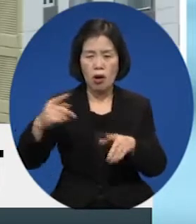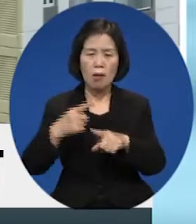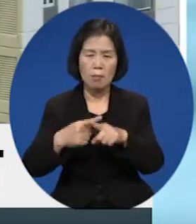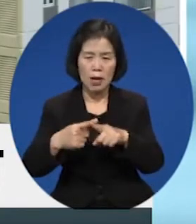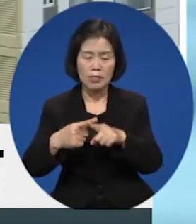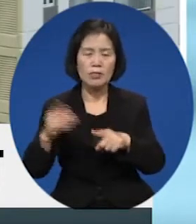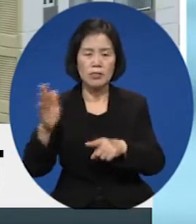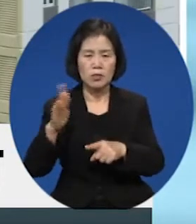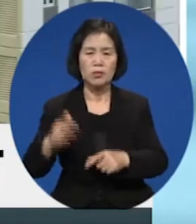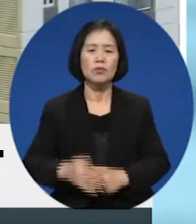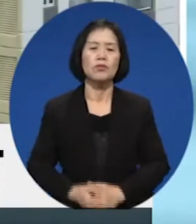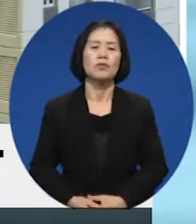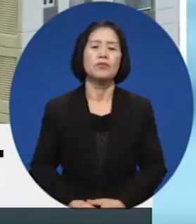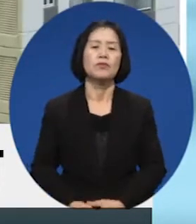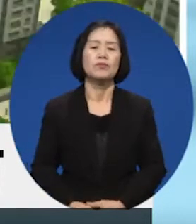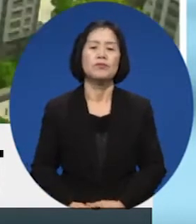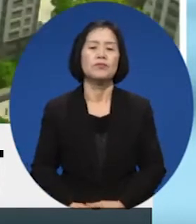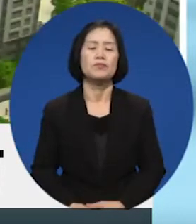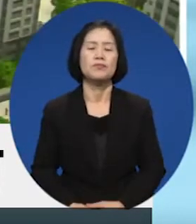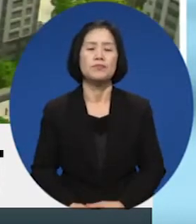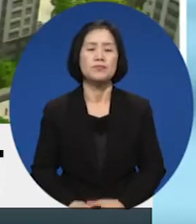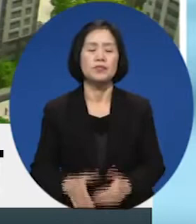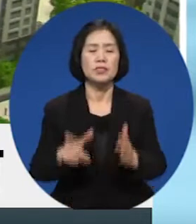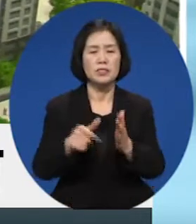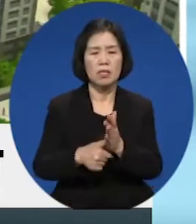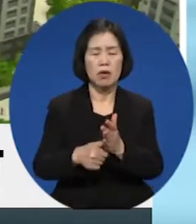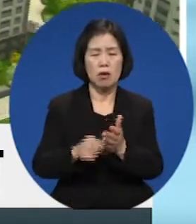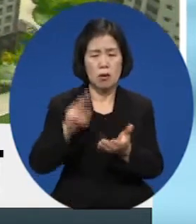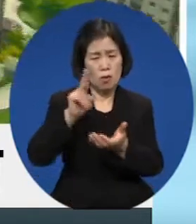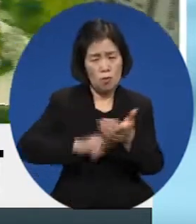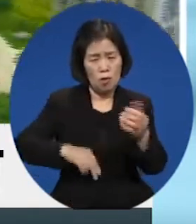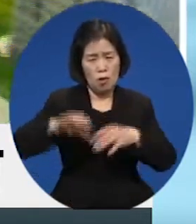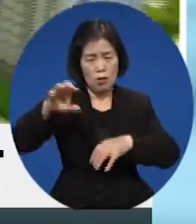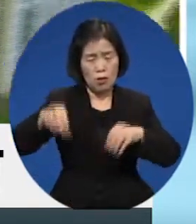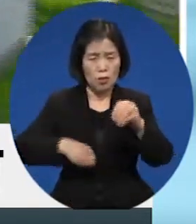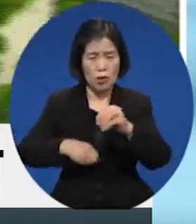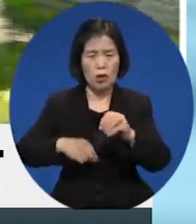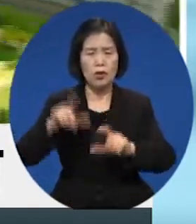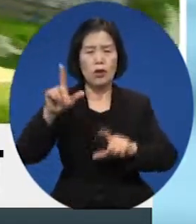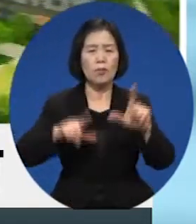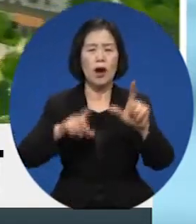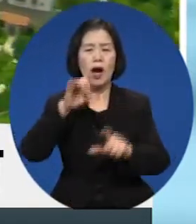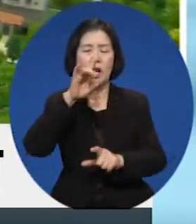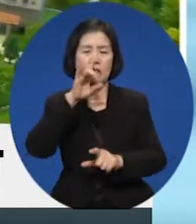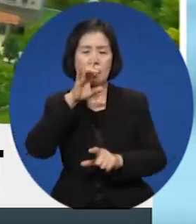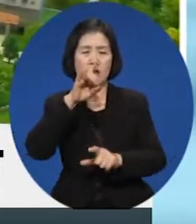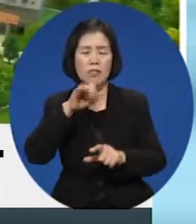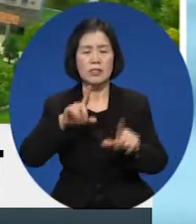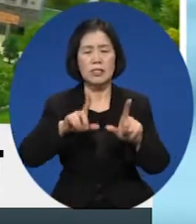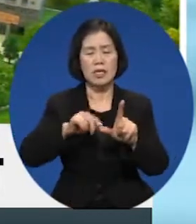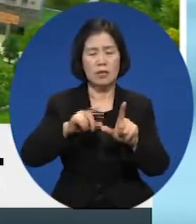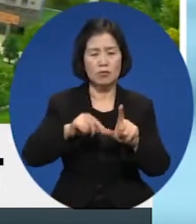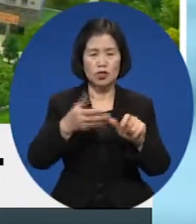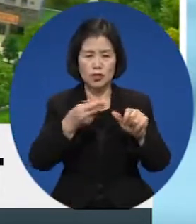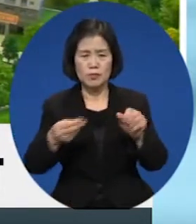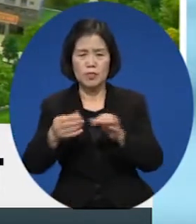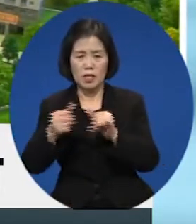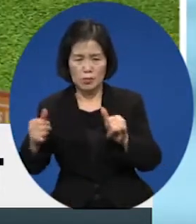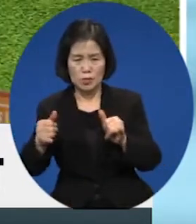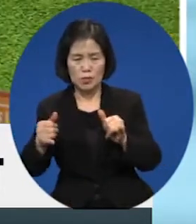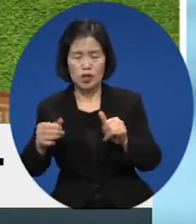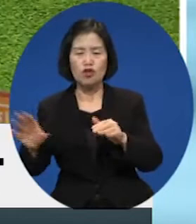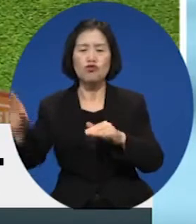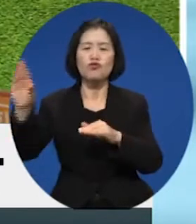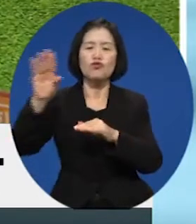가격에 해당됩니다 이때 분양 전환을 할 형편이 안되는 일부인 차이니 프리미엄 그니까